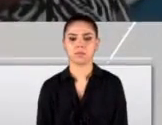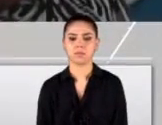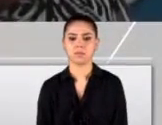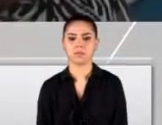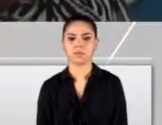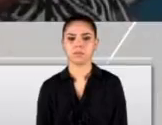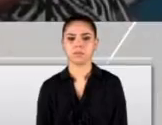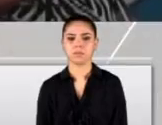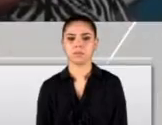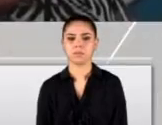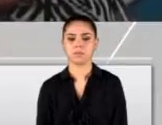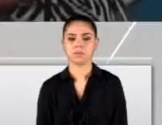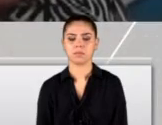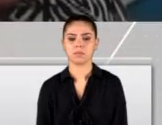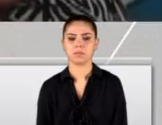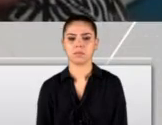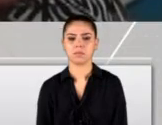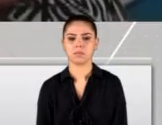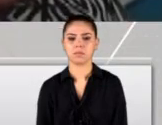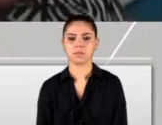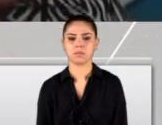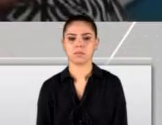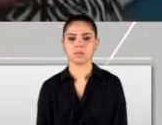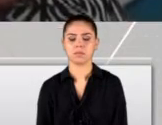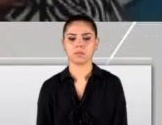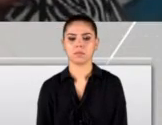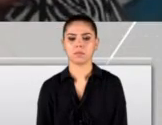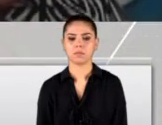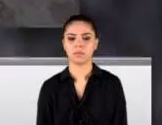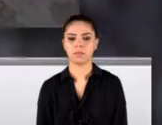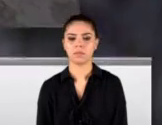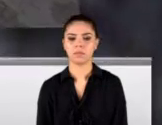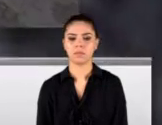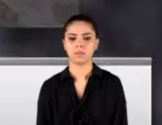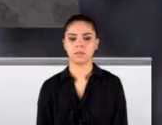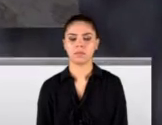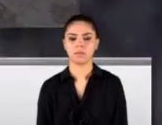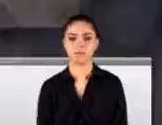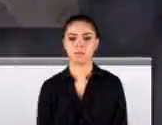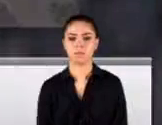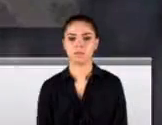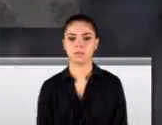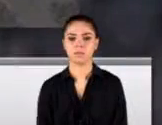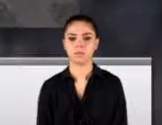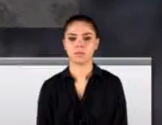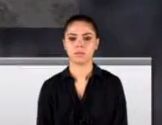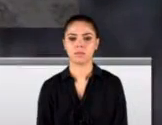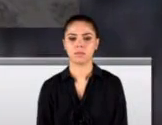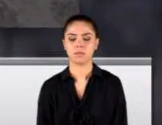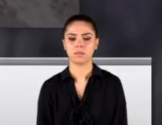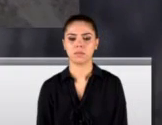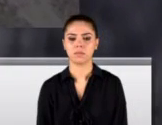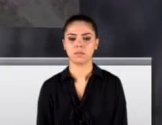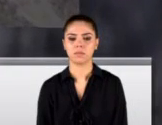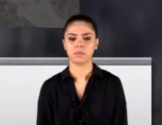söz konusu. Anestezi aldı. Anestezi doktoru da bugün kaldıramaz, yarın yapalım dedi. Berra, bir tane parmağın acıyor mu